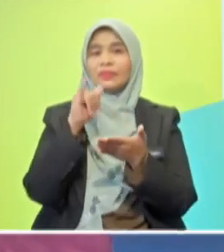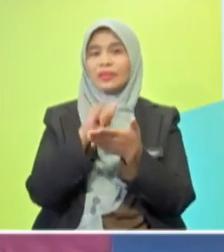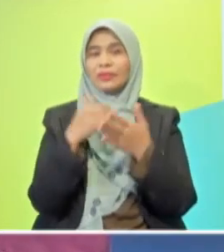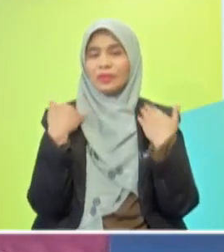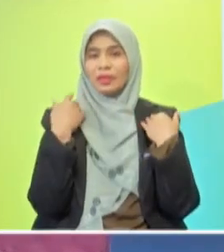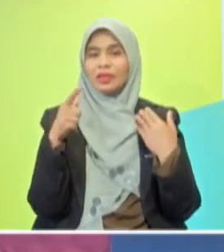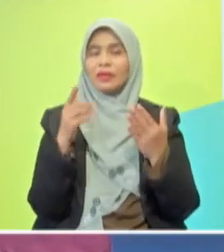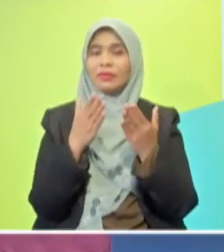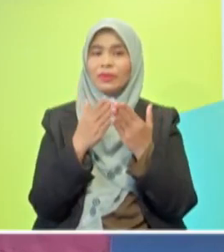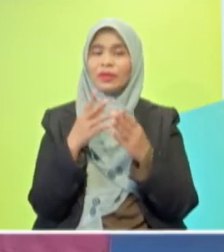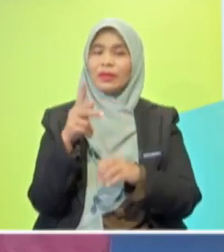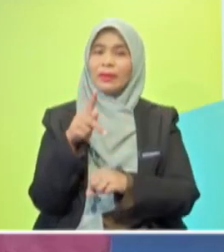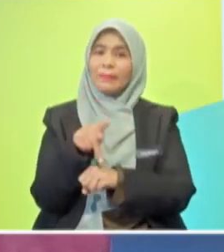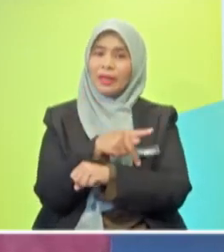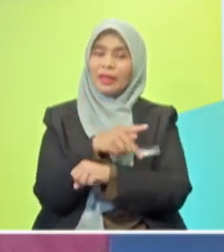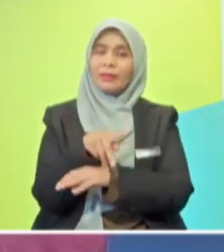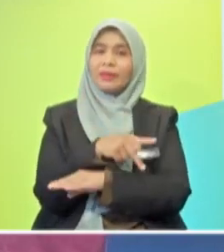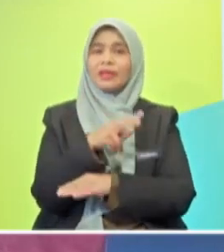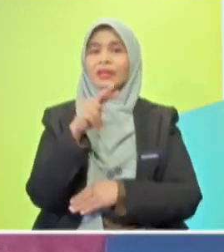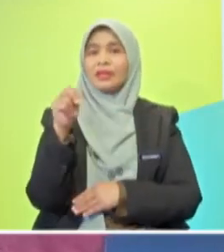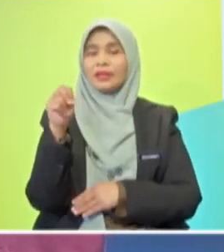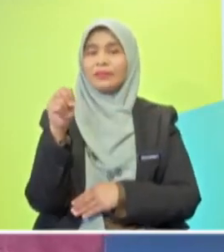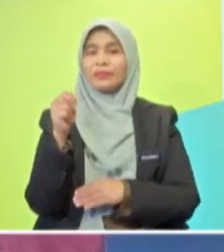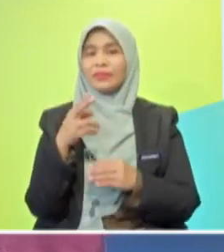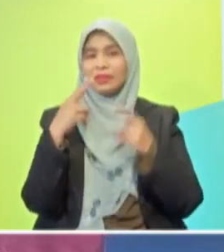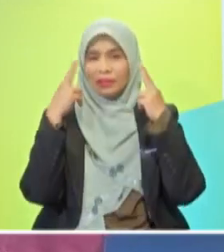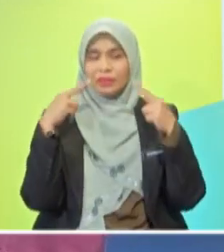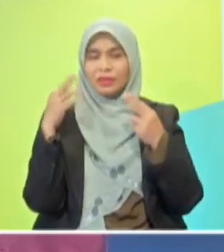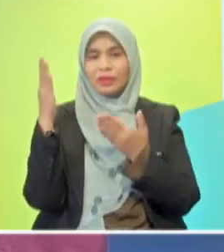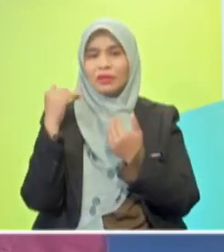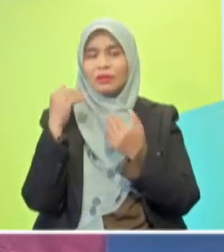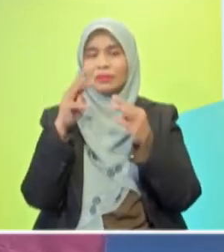memakai pakaian. Okey, Ustazah harap nanti